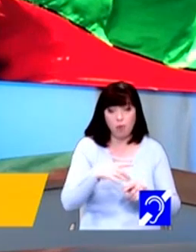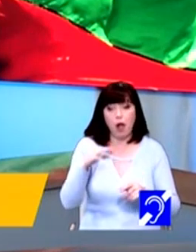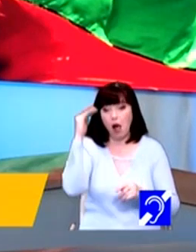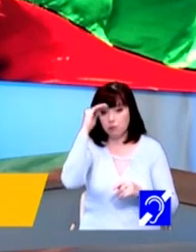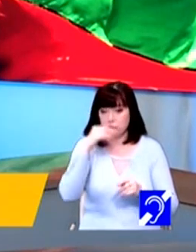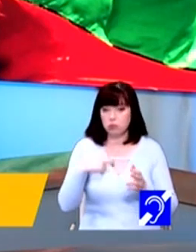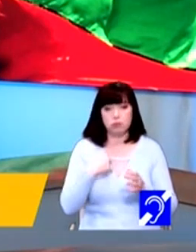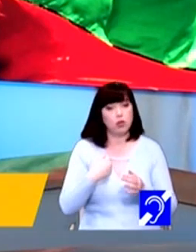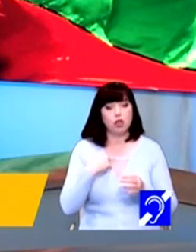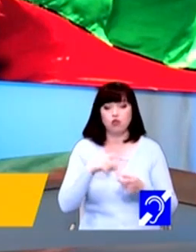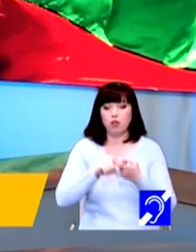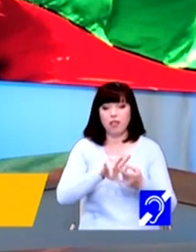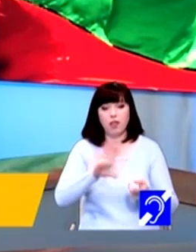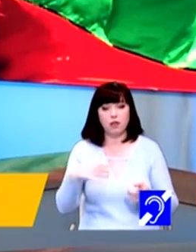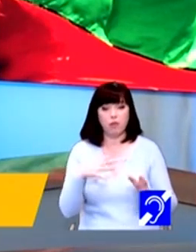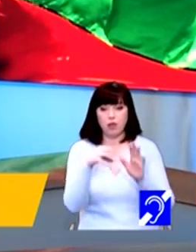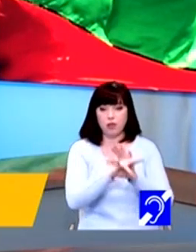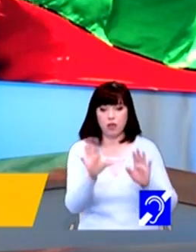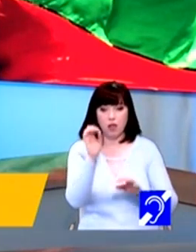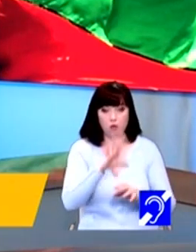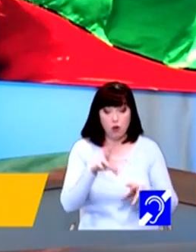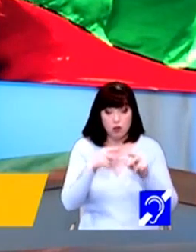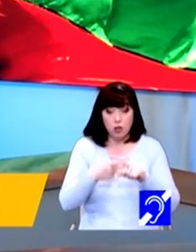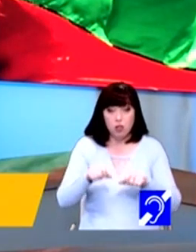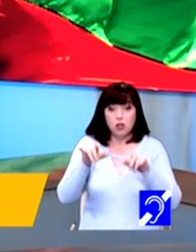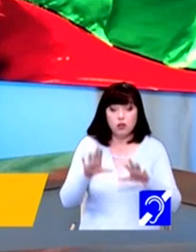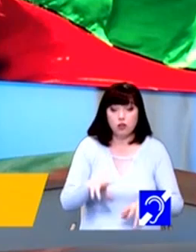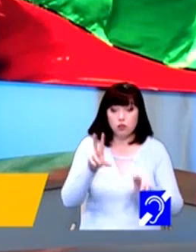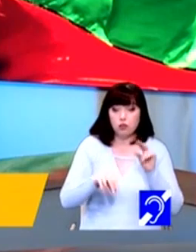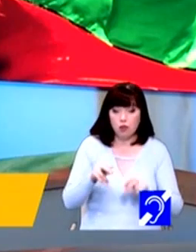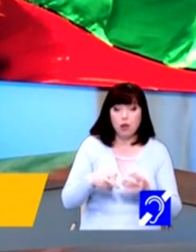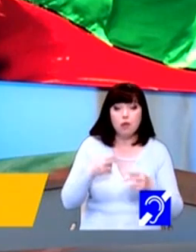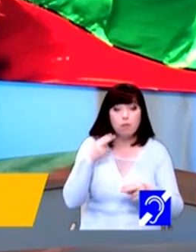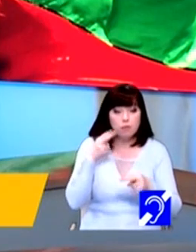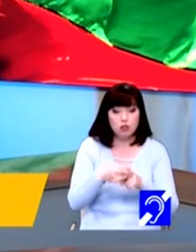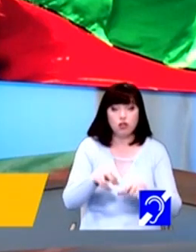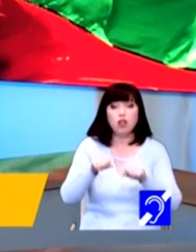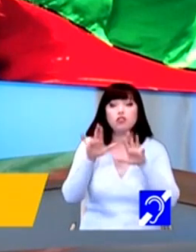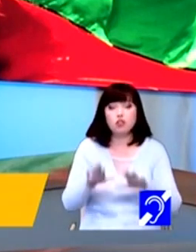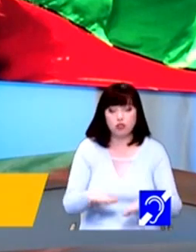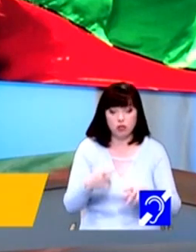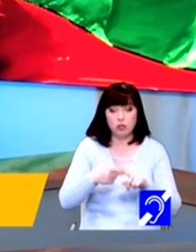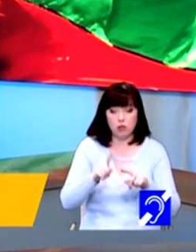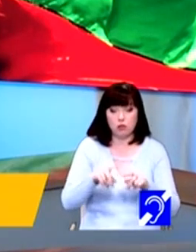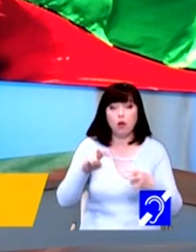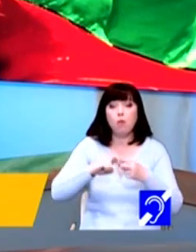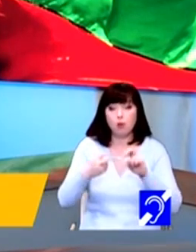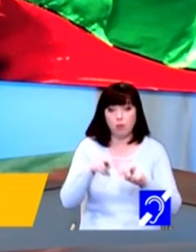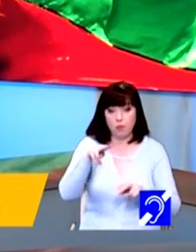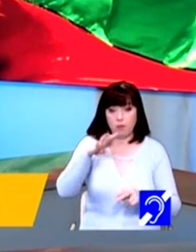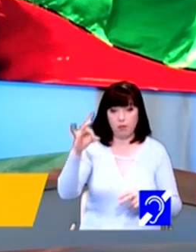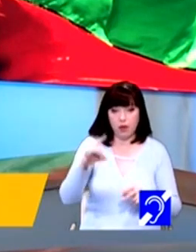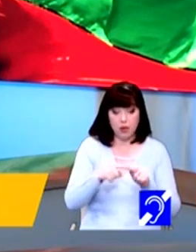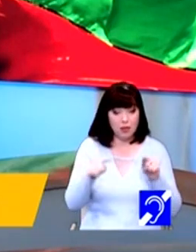de la Tiraspol susține că această decizie pune capăt procesului de soluționare a conflictului înghețat de 30 de ani.